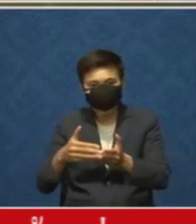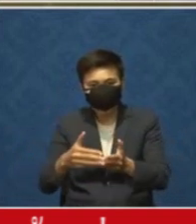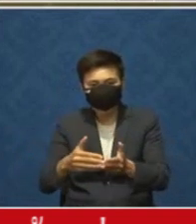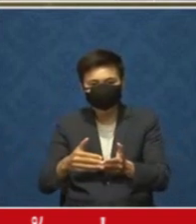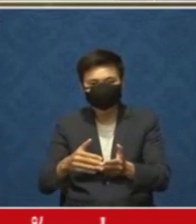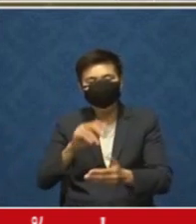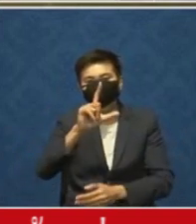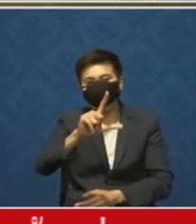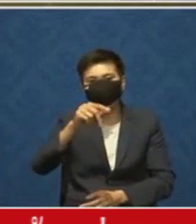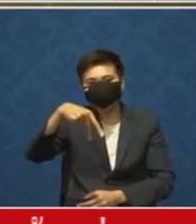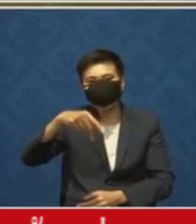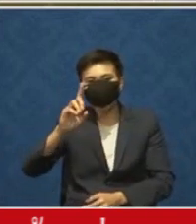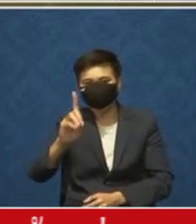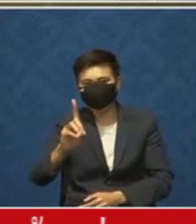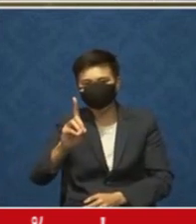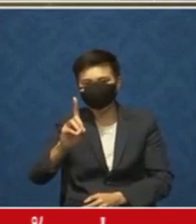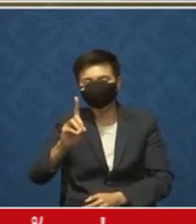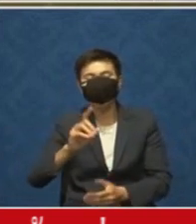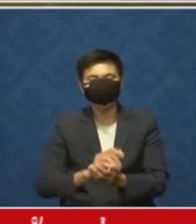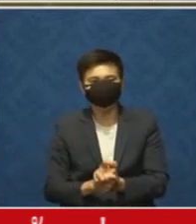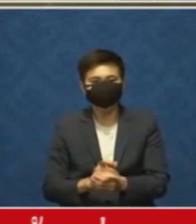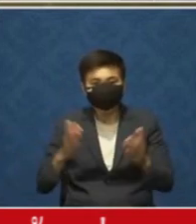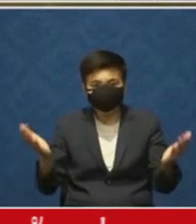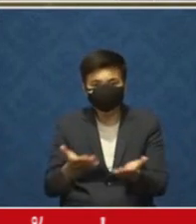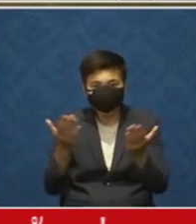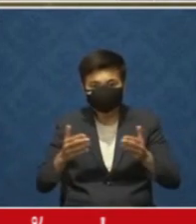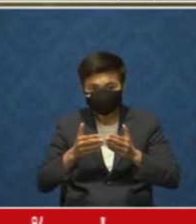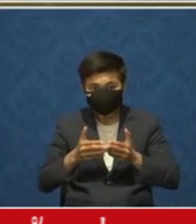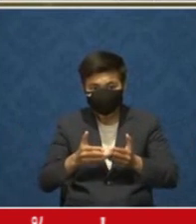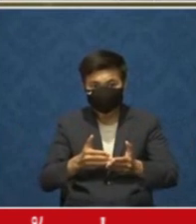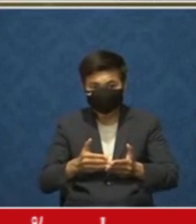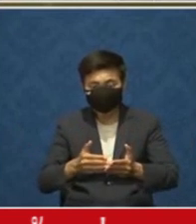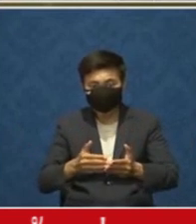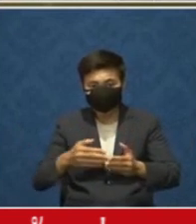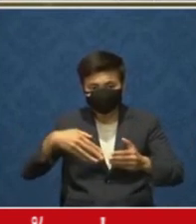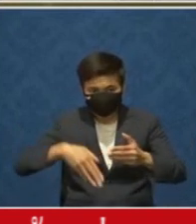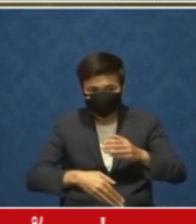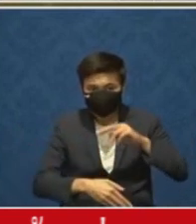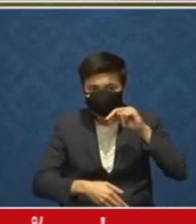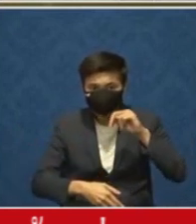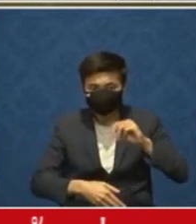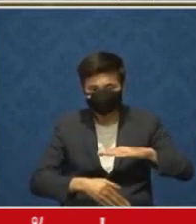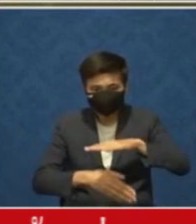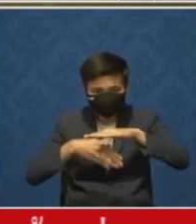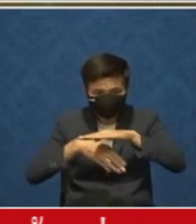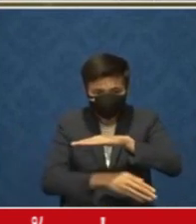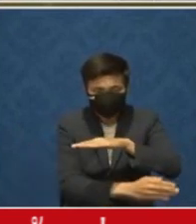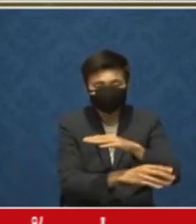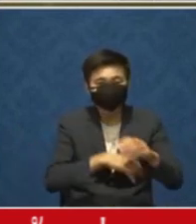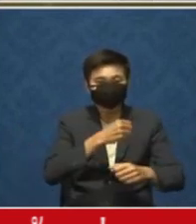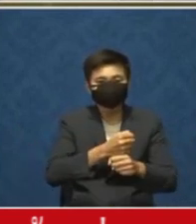ใหญ่หรือ LPD สนับสนุนการปฏิบัติการเรือดำน้ำระยะที่2ป ี2562